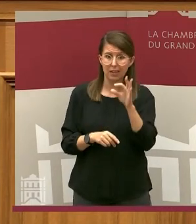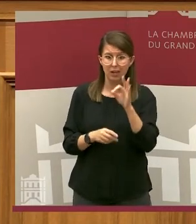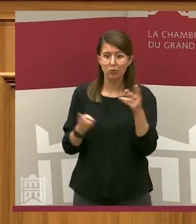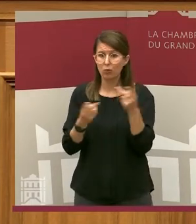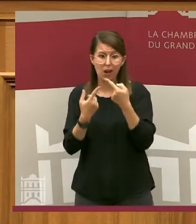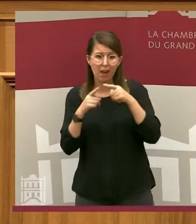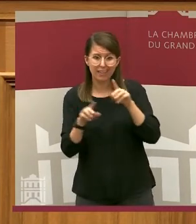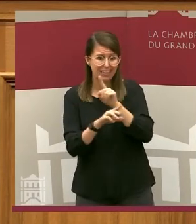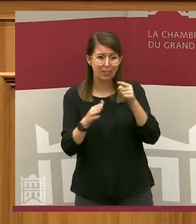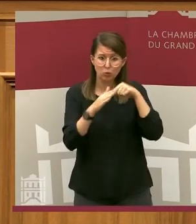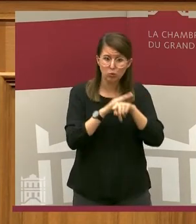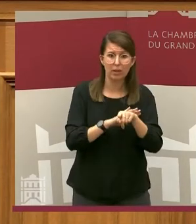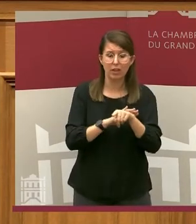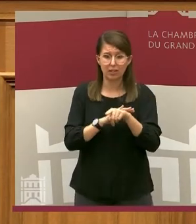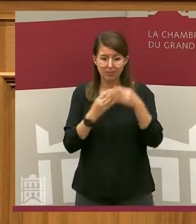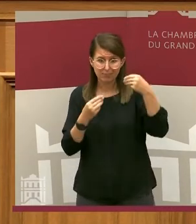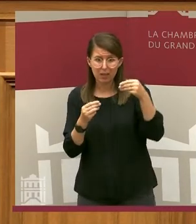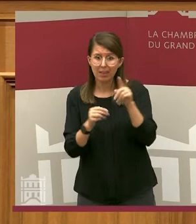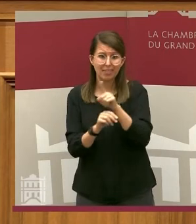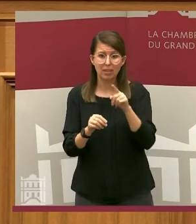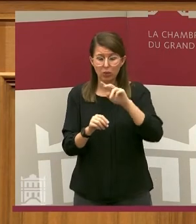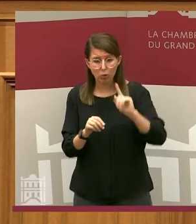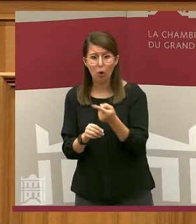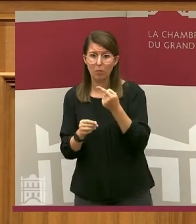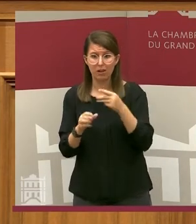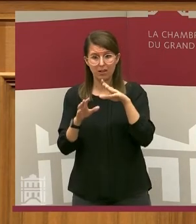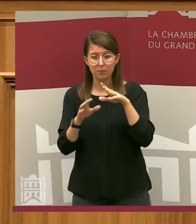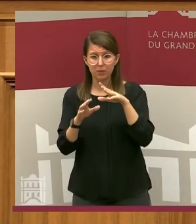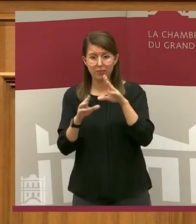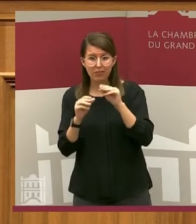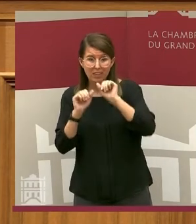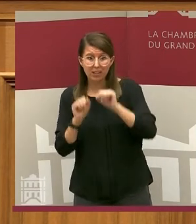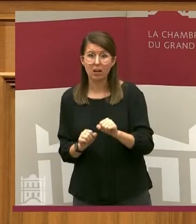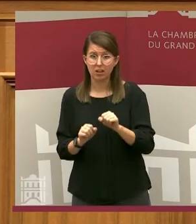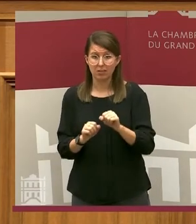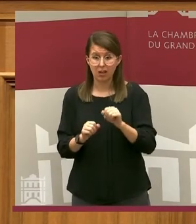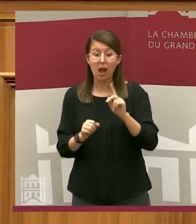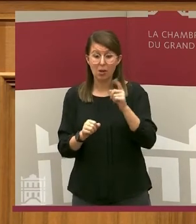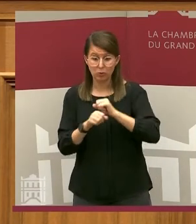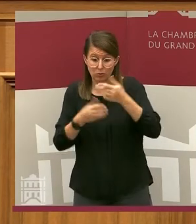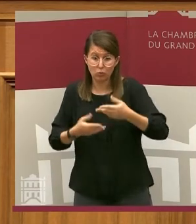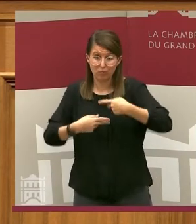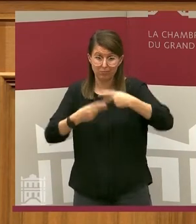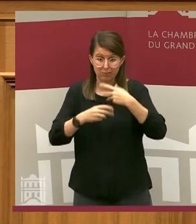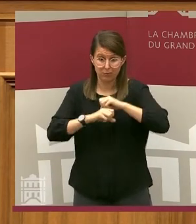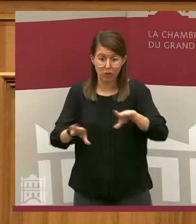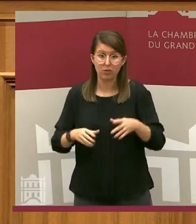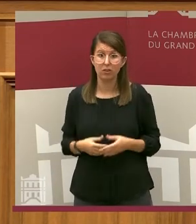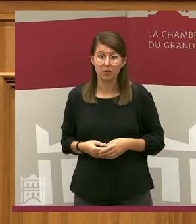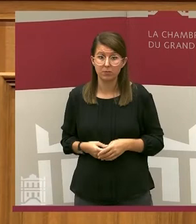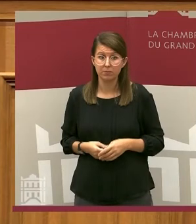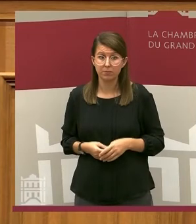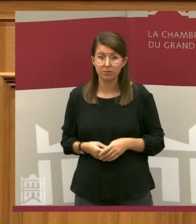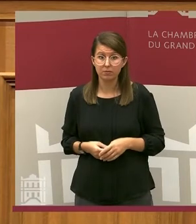accessiblen und nur dann nicht weiter verwendbaren Formate publiziert gehen. Aber wenn nicht, wo aus der Tonne den